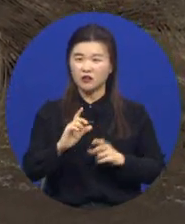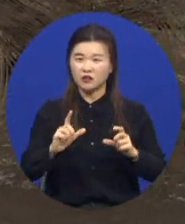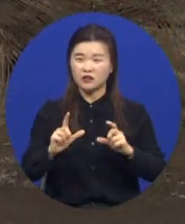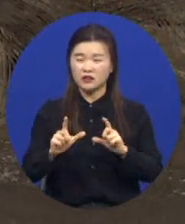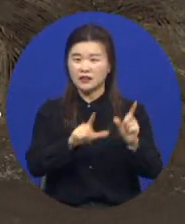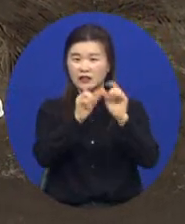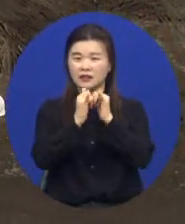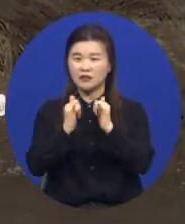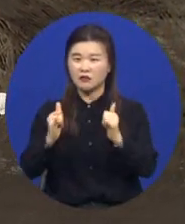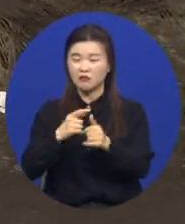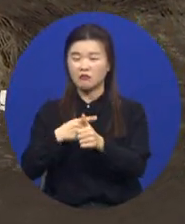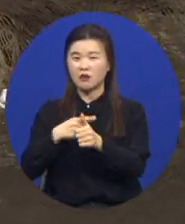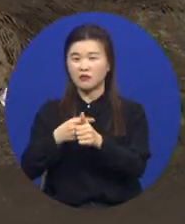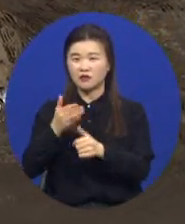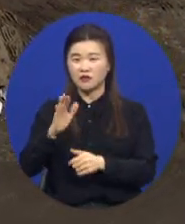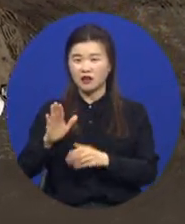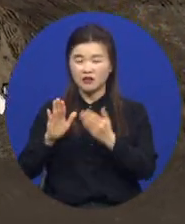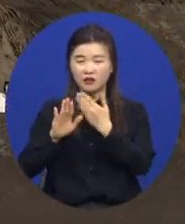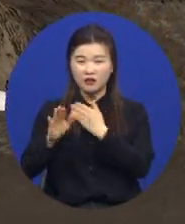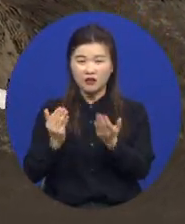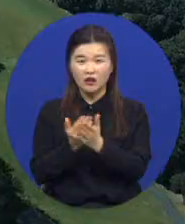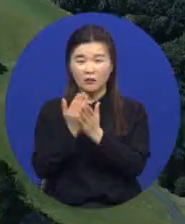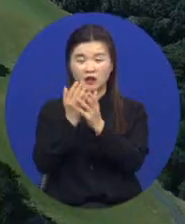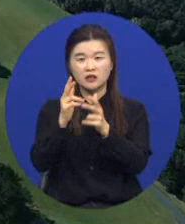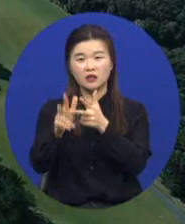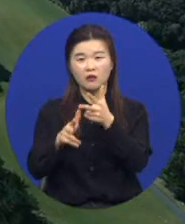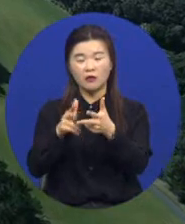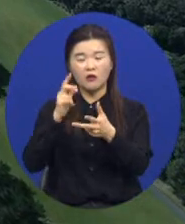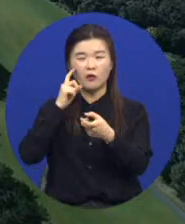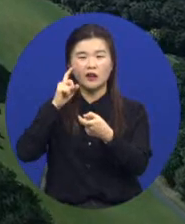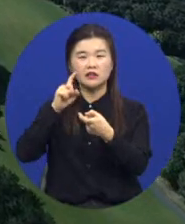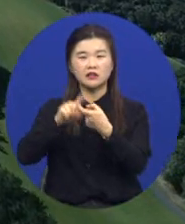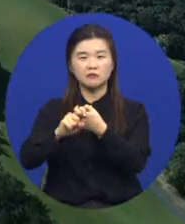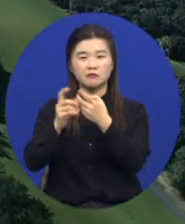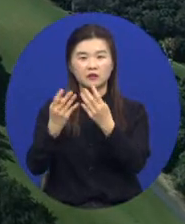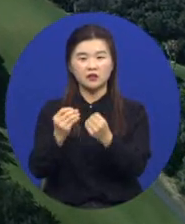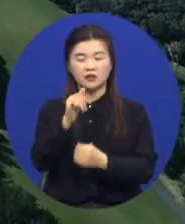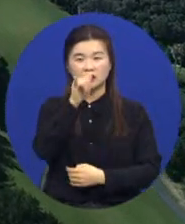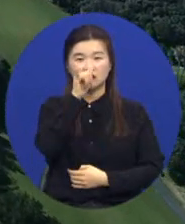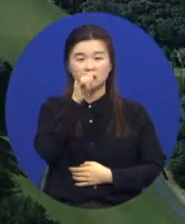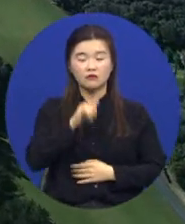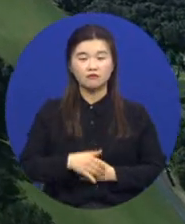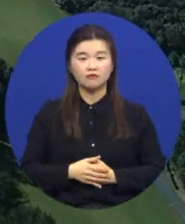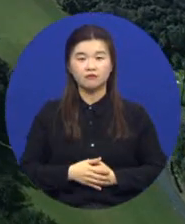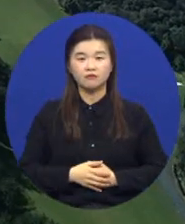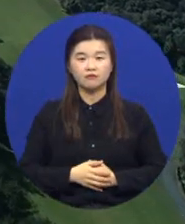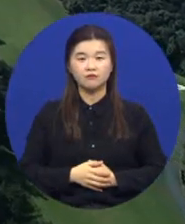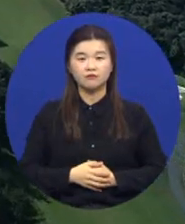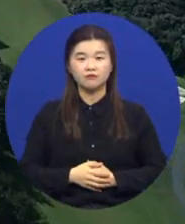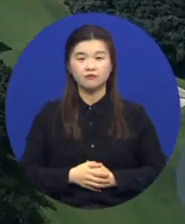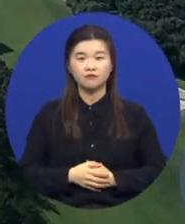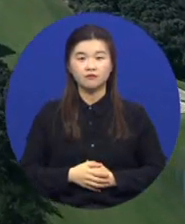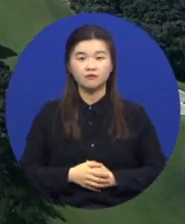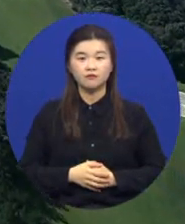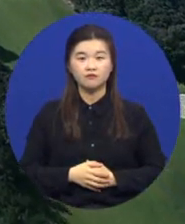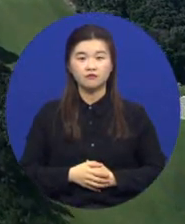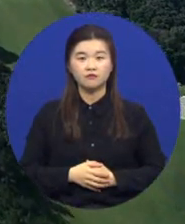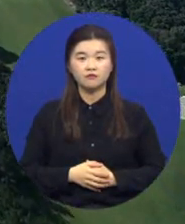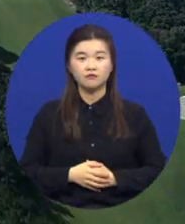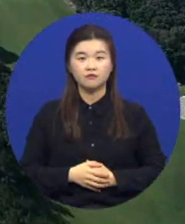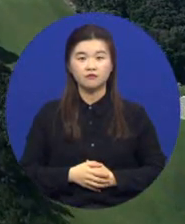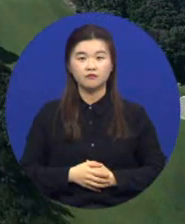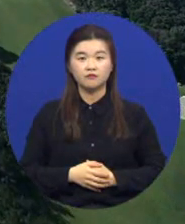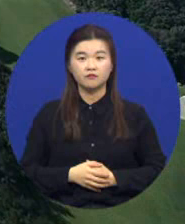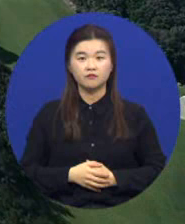반발하면서 향후 개발 사업에 관심이 쏠리고 있습니다 mbc 뉴스 현재 분입니다